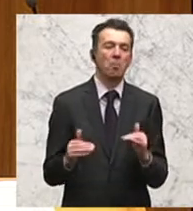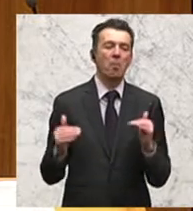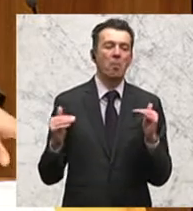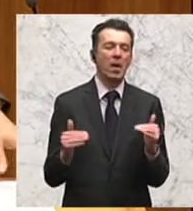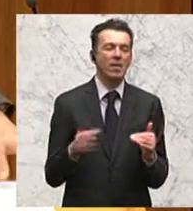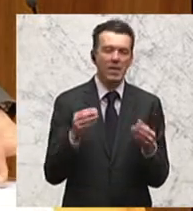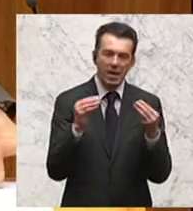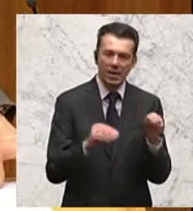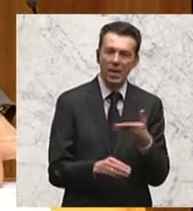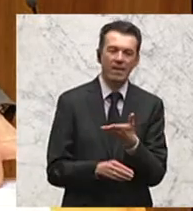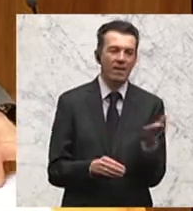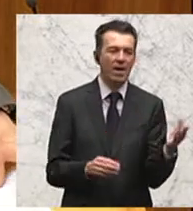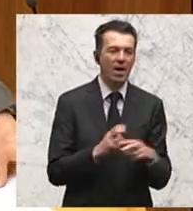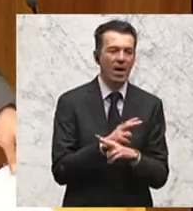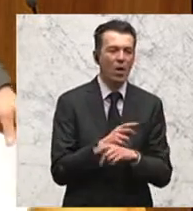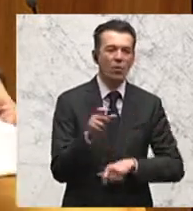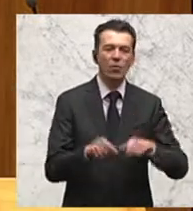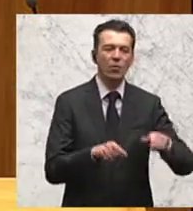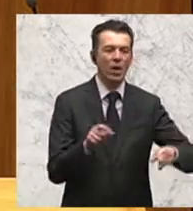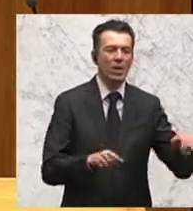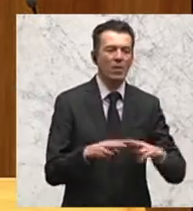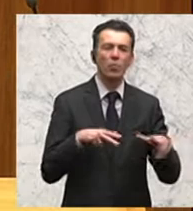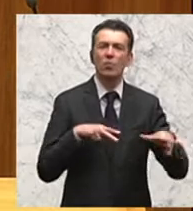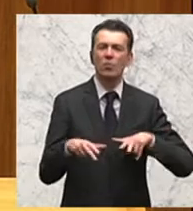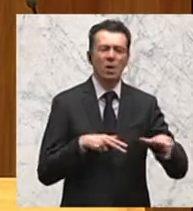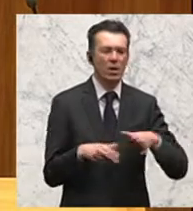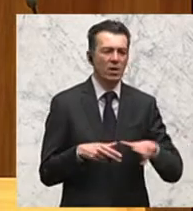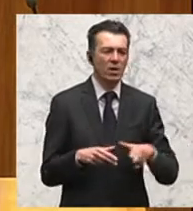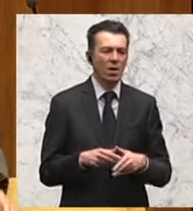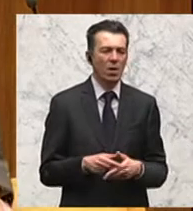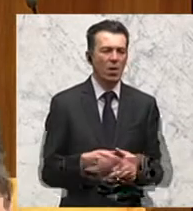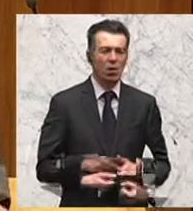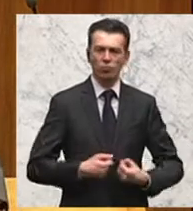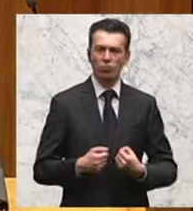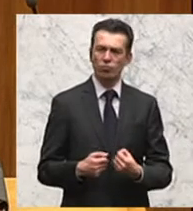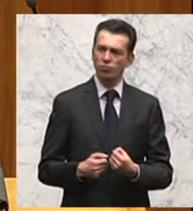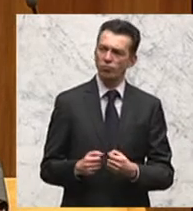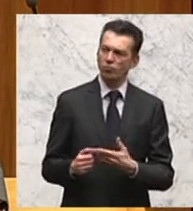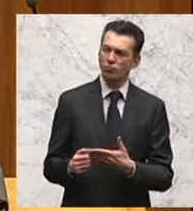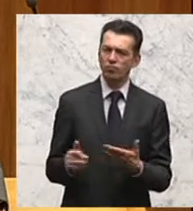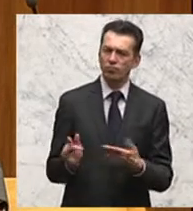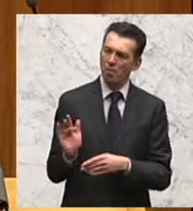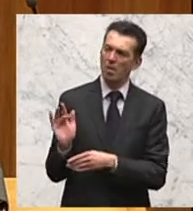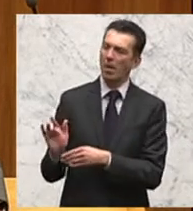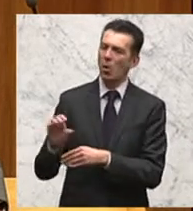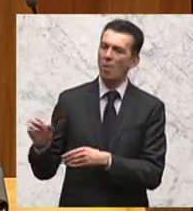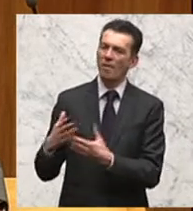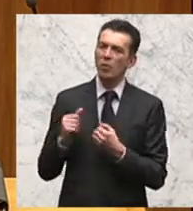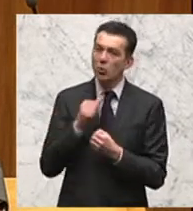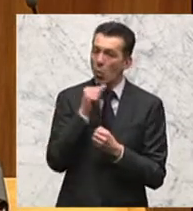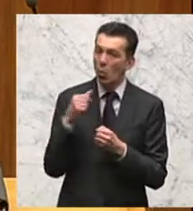Herren, was sich die Österreicherinnen und Österreicher von einer Bundesregierung im aufrechten Gang gegenüber Europa wünschen, ist keine